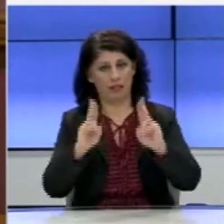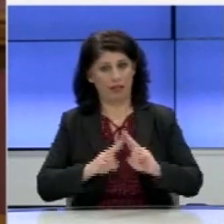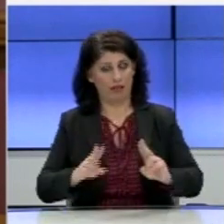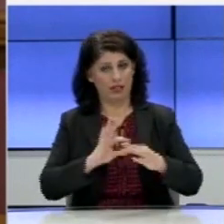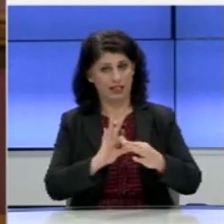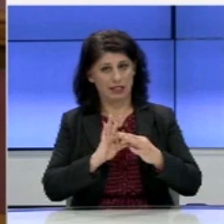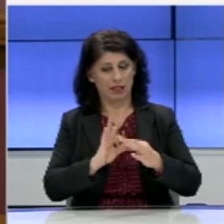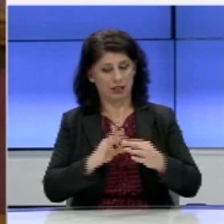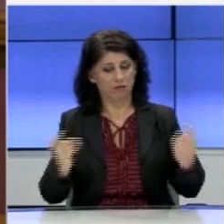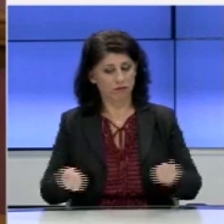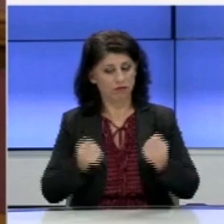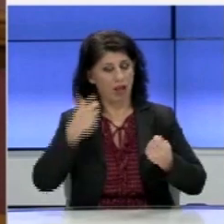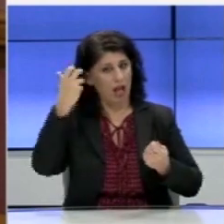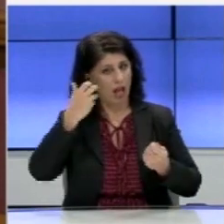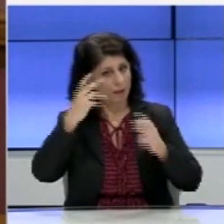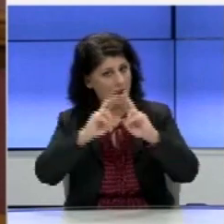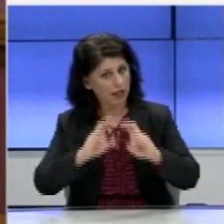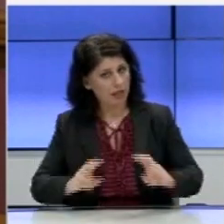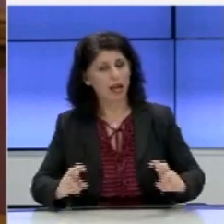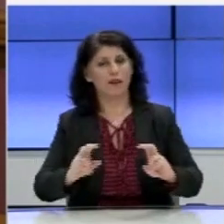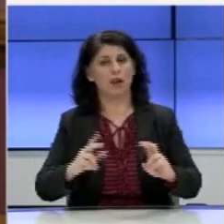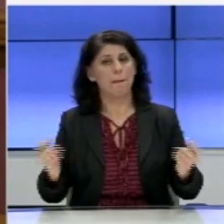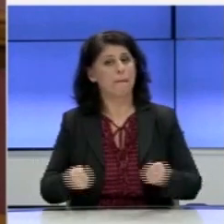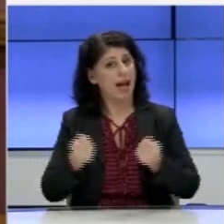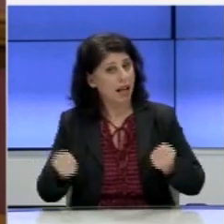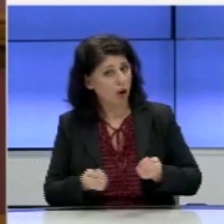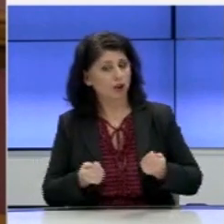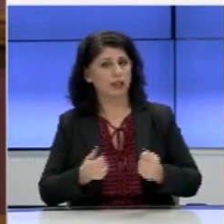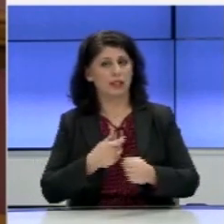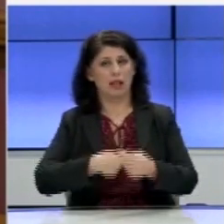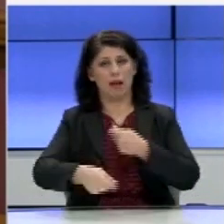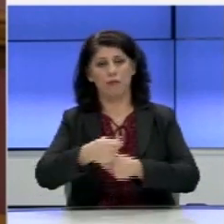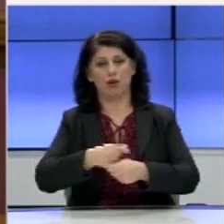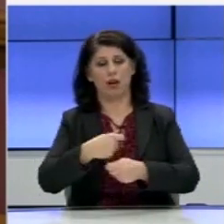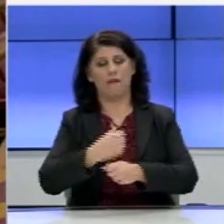για την παραγωγή της έρευνας, της μελέτης, της παραγωγής εμβολίων φαρμάκων και όχι μόνο. Ευχαριστώ, κύριε Πρόεδρε.